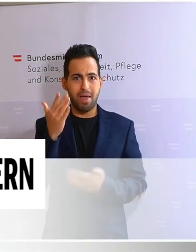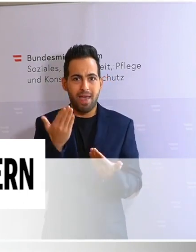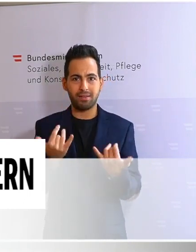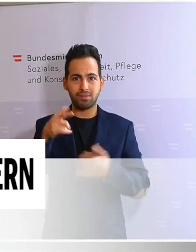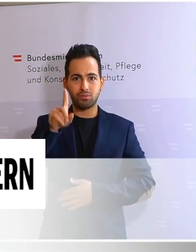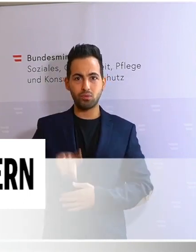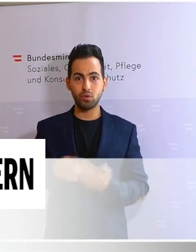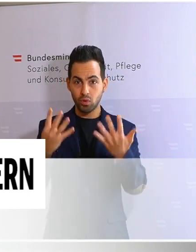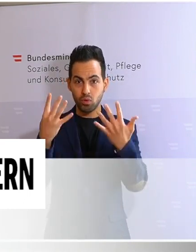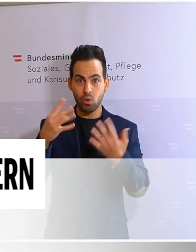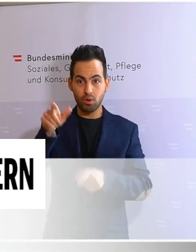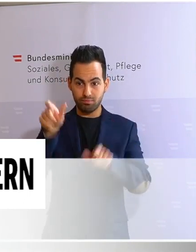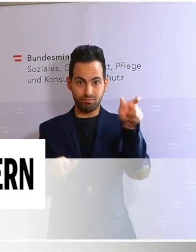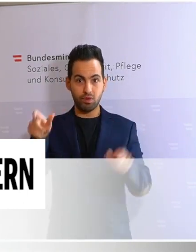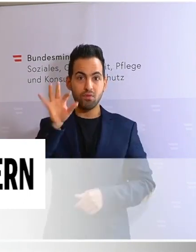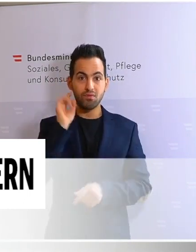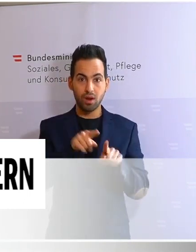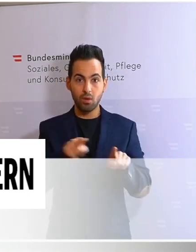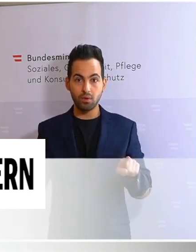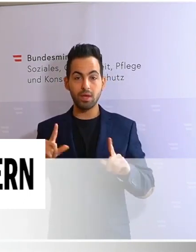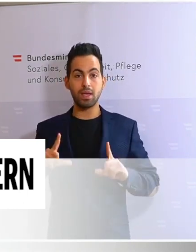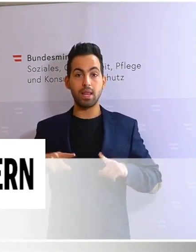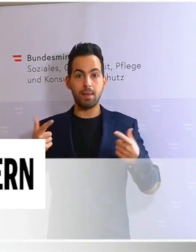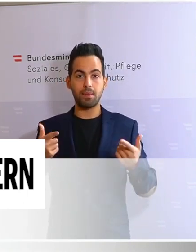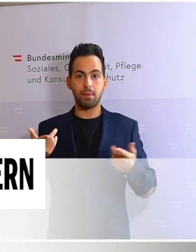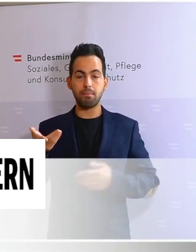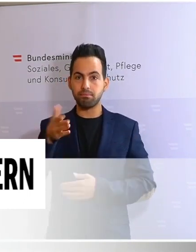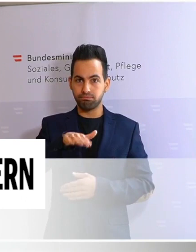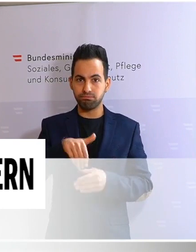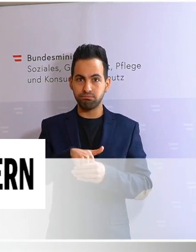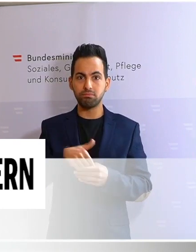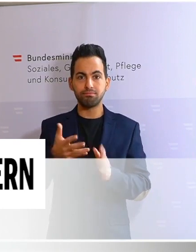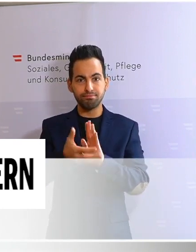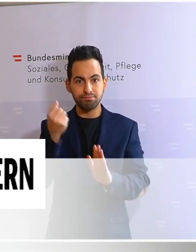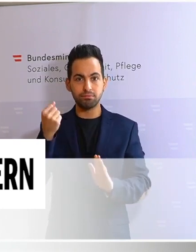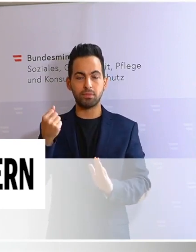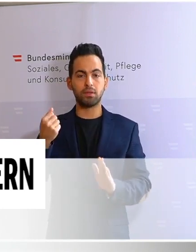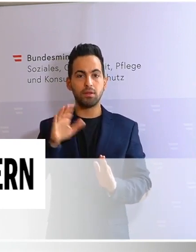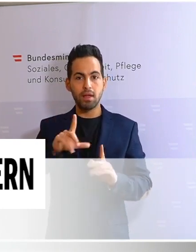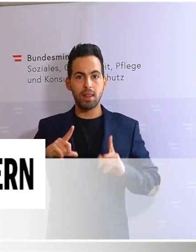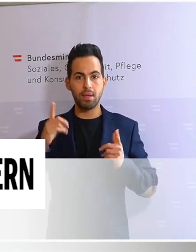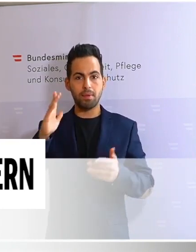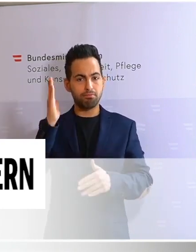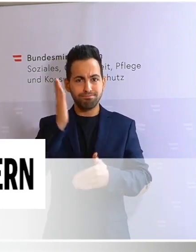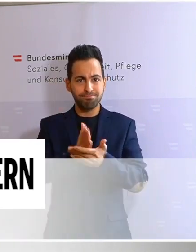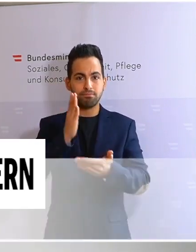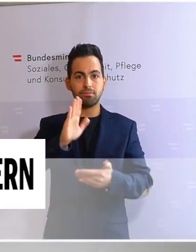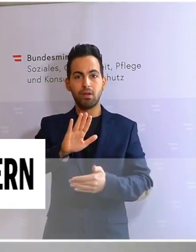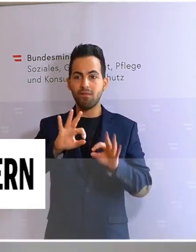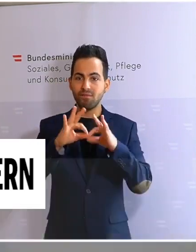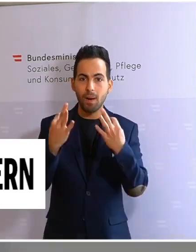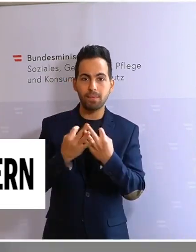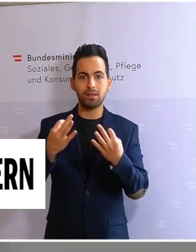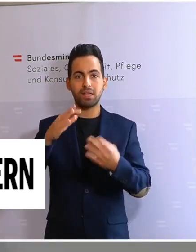9 Frauen, deren Leben von Männern beendet wurden, die aus ihrem Leben gerissen wurden, die ihren Familien, ihren